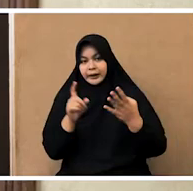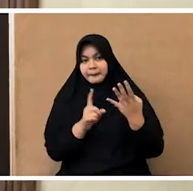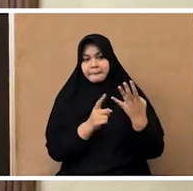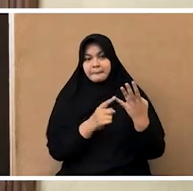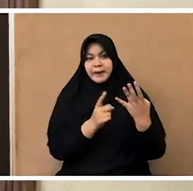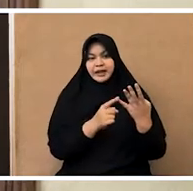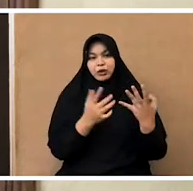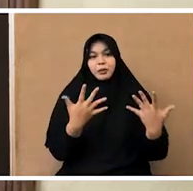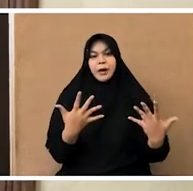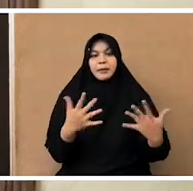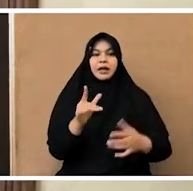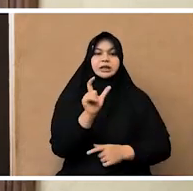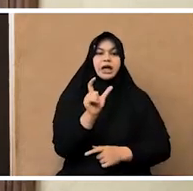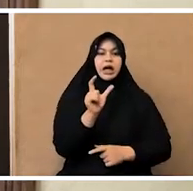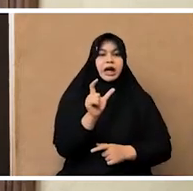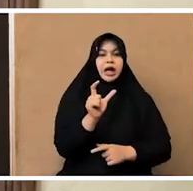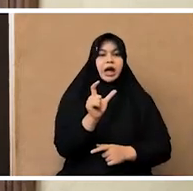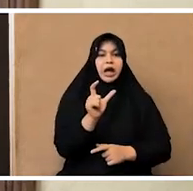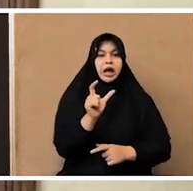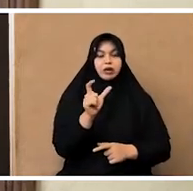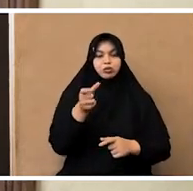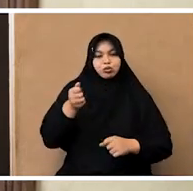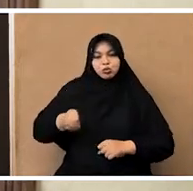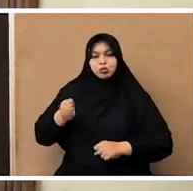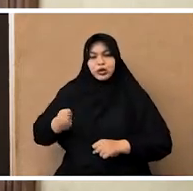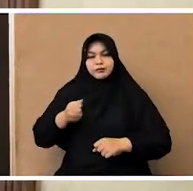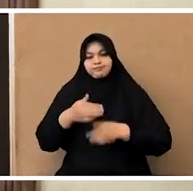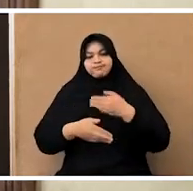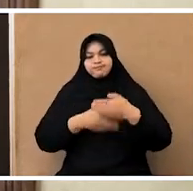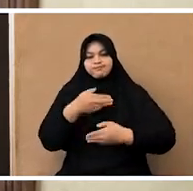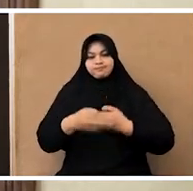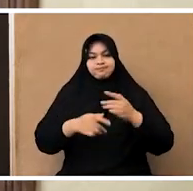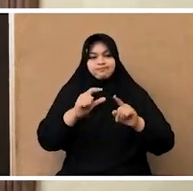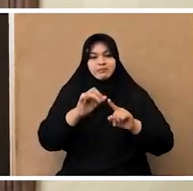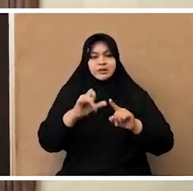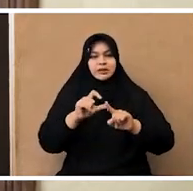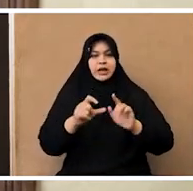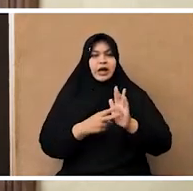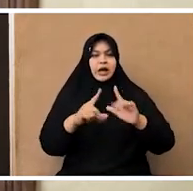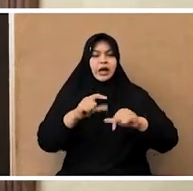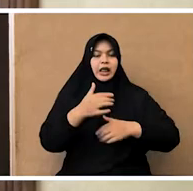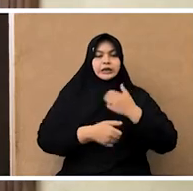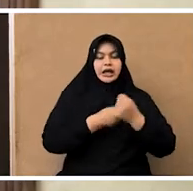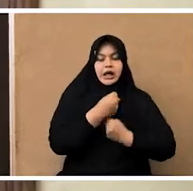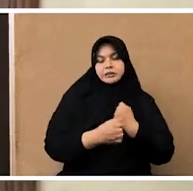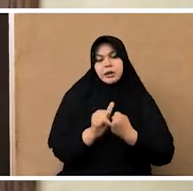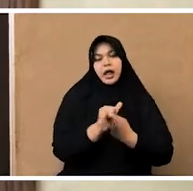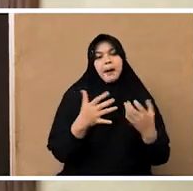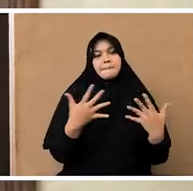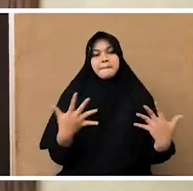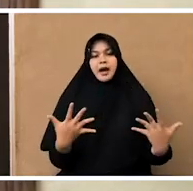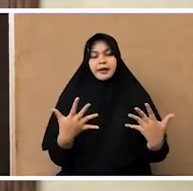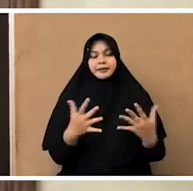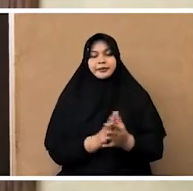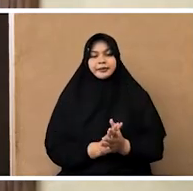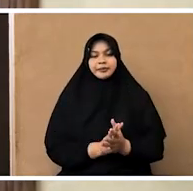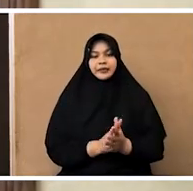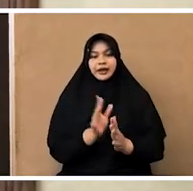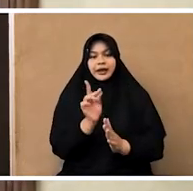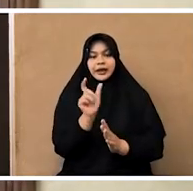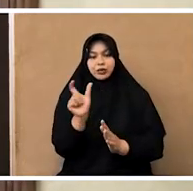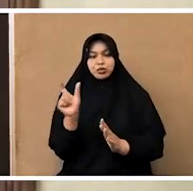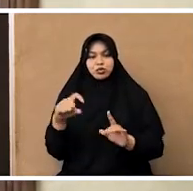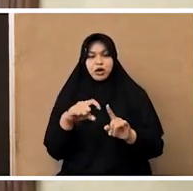ruang lingkupnya tidak jauh-jauh dari situ gitu ya Nah di dalam kuhp ini apa yang bisa digambarkan oleh